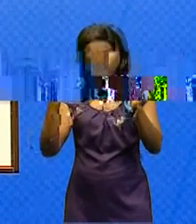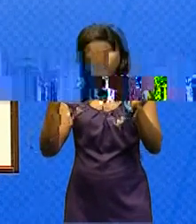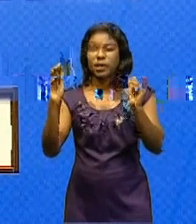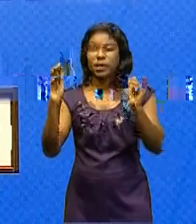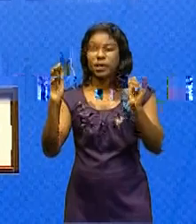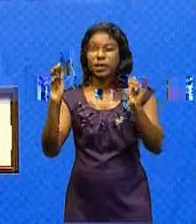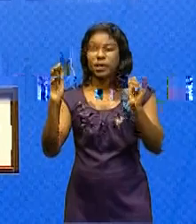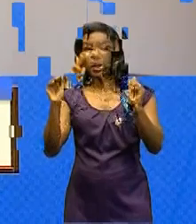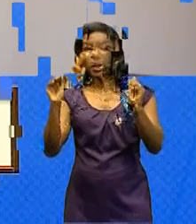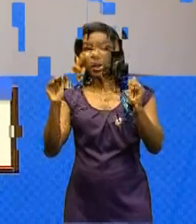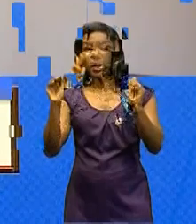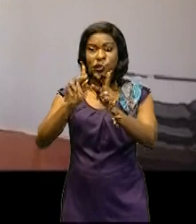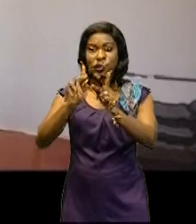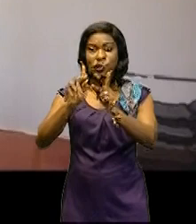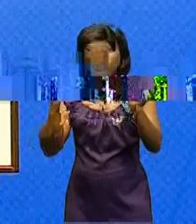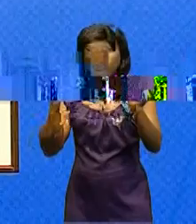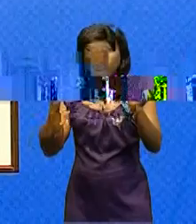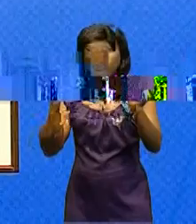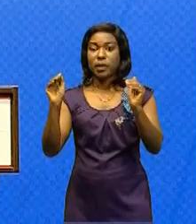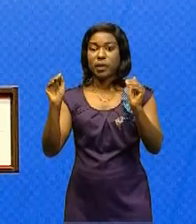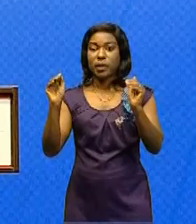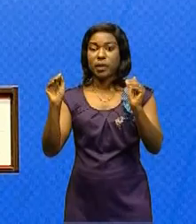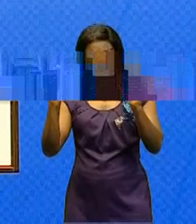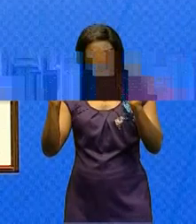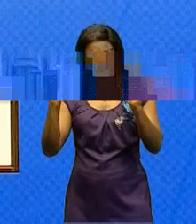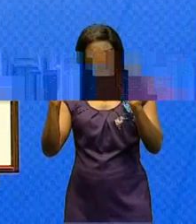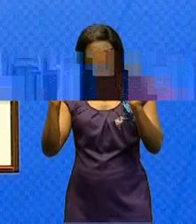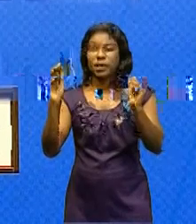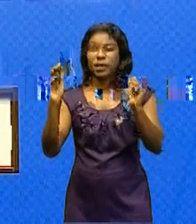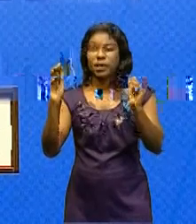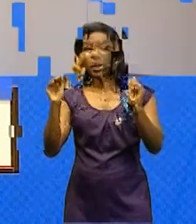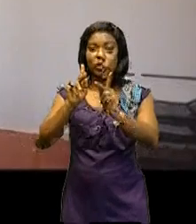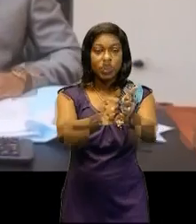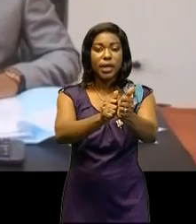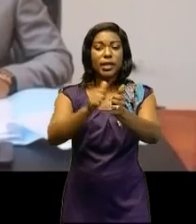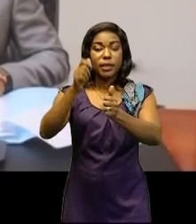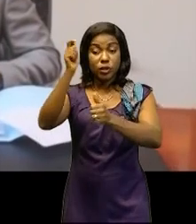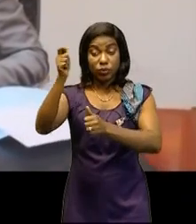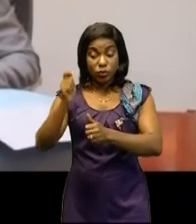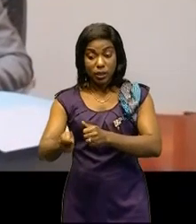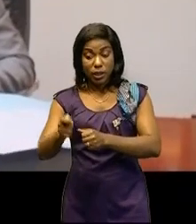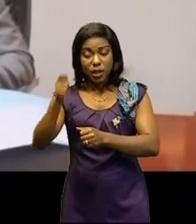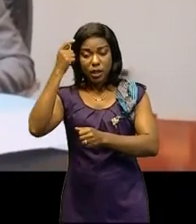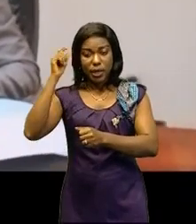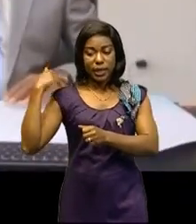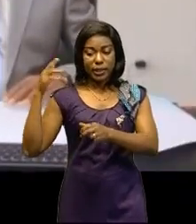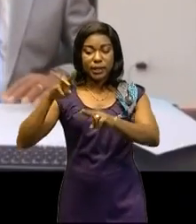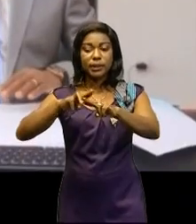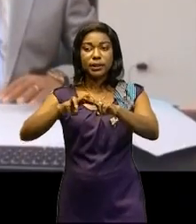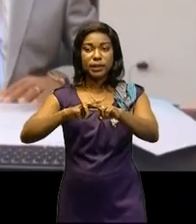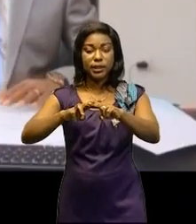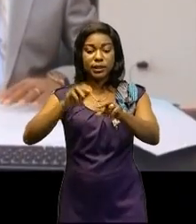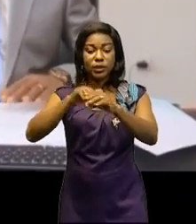été marqué par la poursuite des opérations militaires dans le cadre de l'état de siège dans